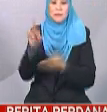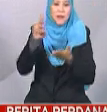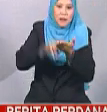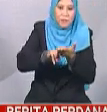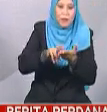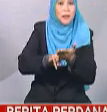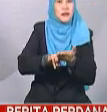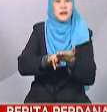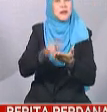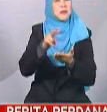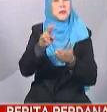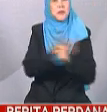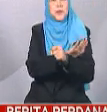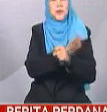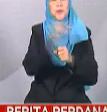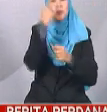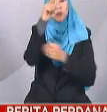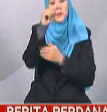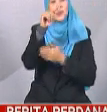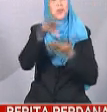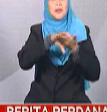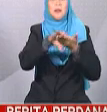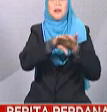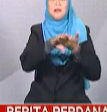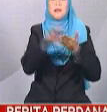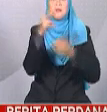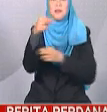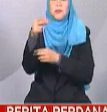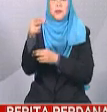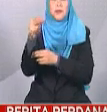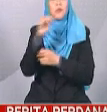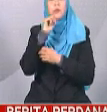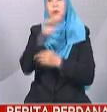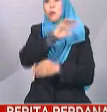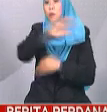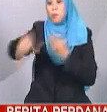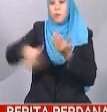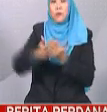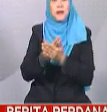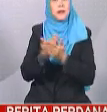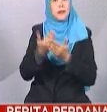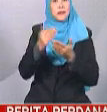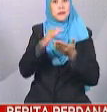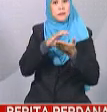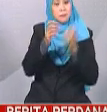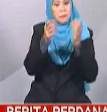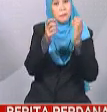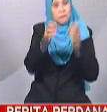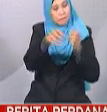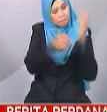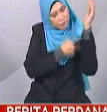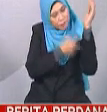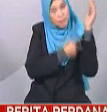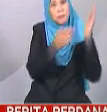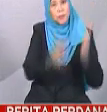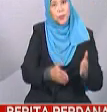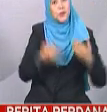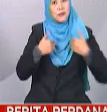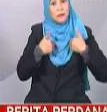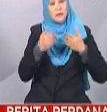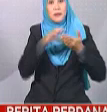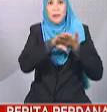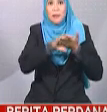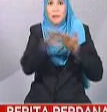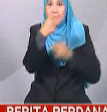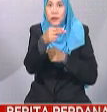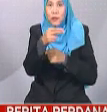sepenuhnya kaki jauh nih mananya tak semua pekebun gitu Ini adik yeoning karena ada banyaklah kekangan salah